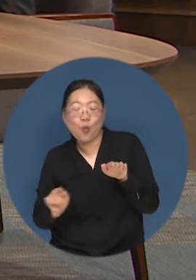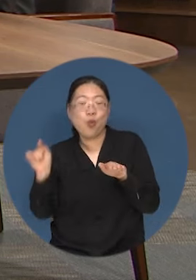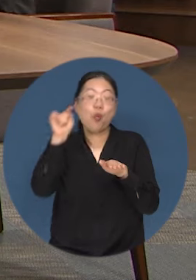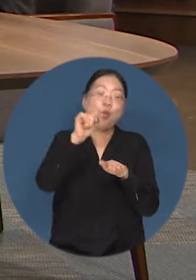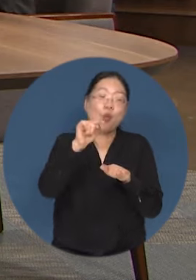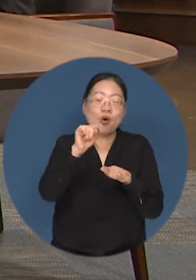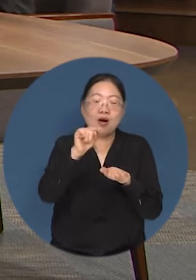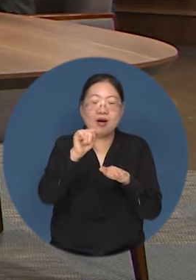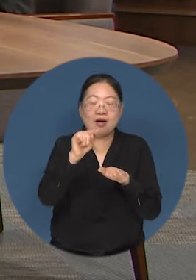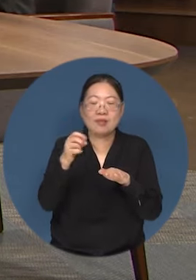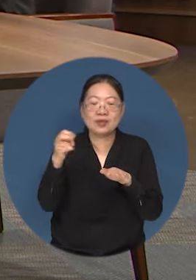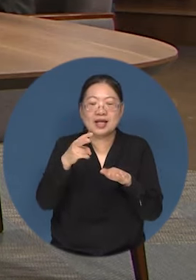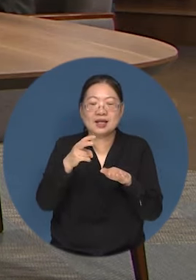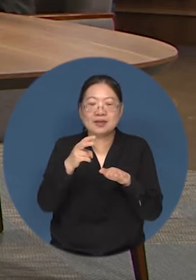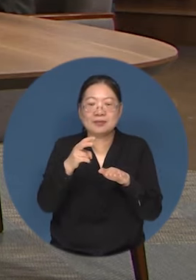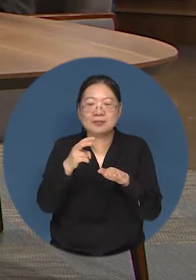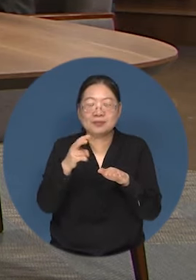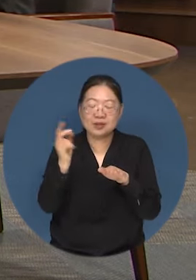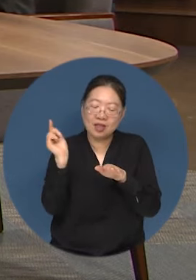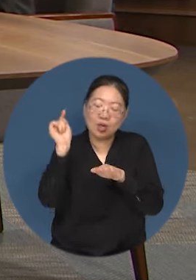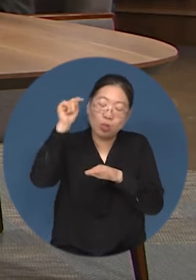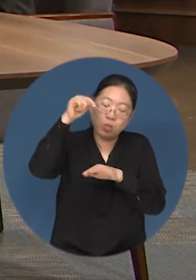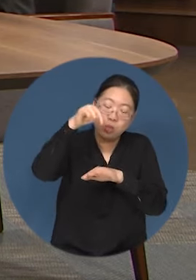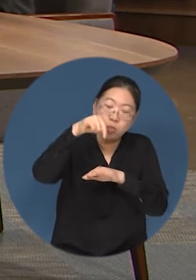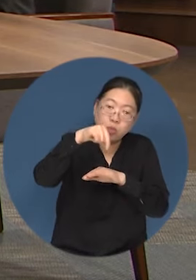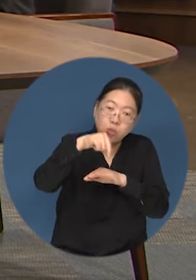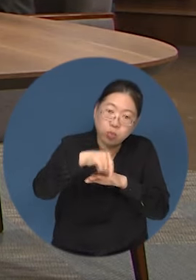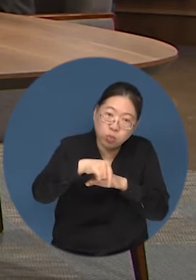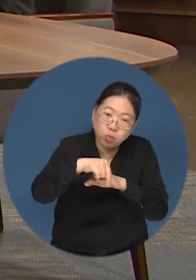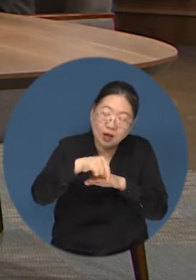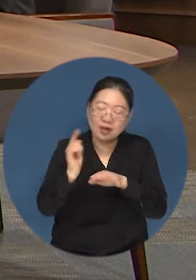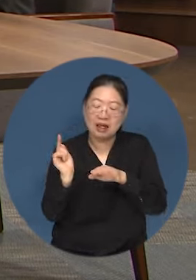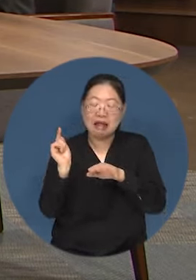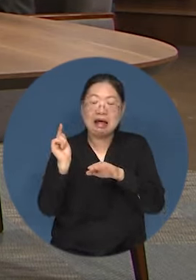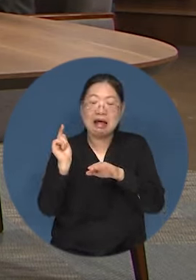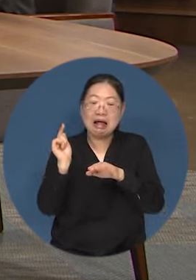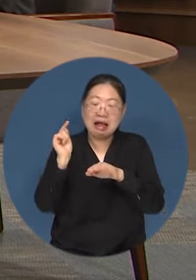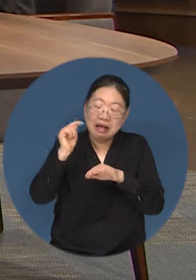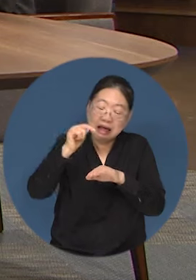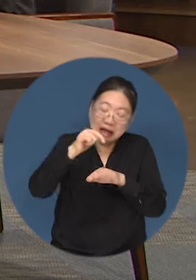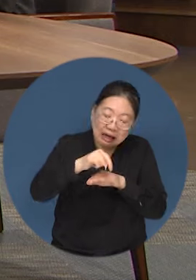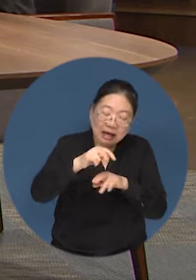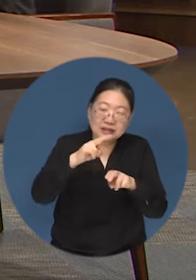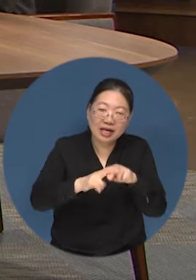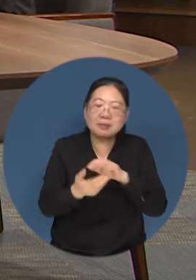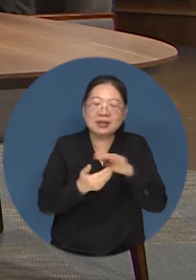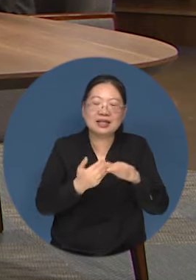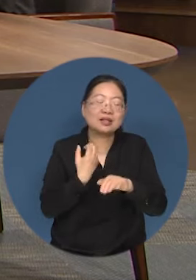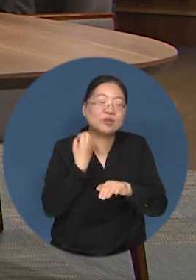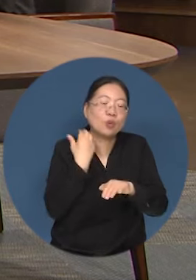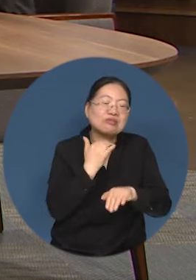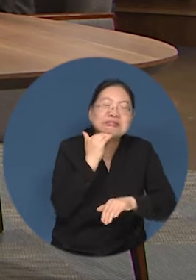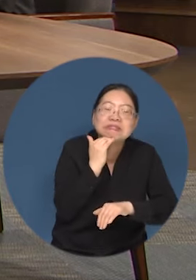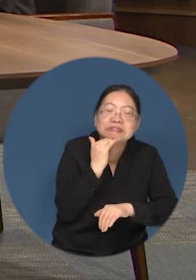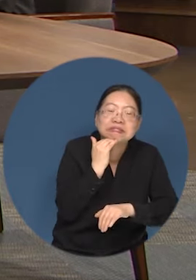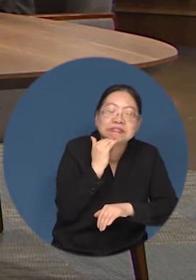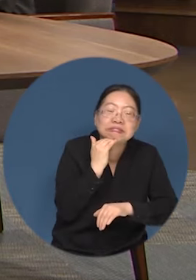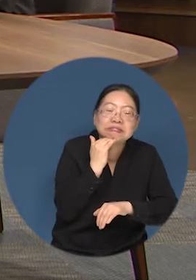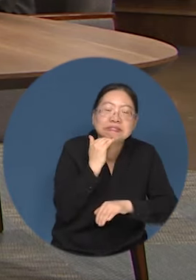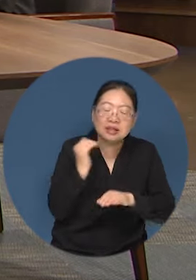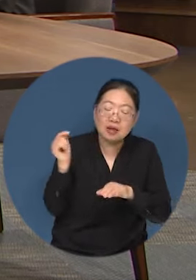그 다시 물 속으로 낙하할 거지 그렇죠. 않습니까? 그럼 딱 그 낙하가 예상되는 지점에 미리 가 있어요 돌고래들이.